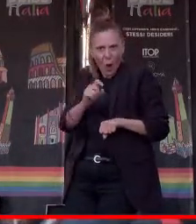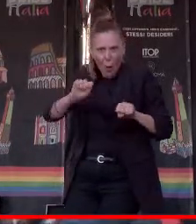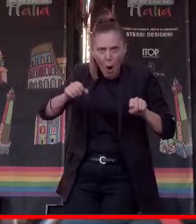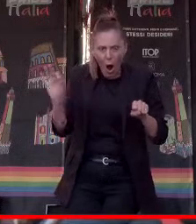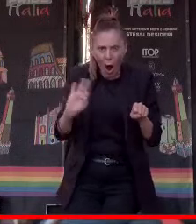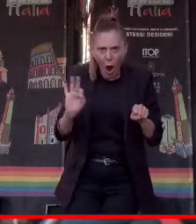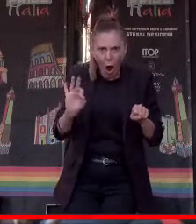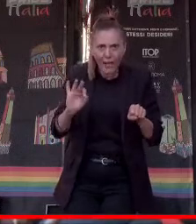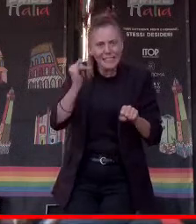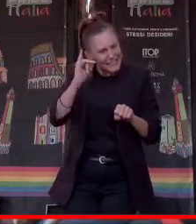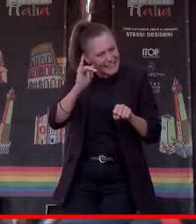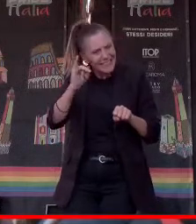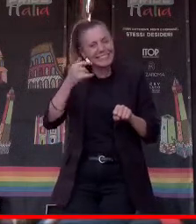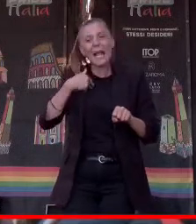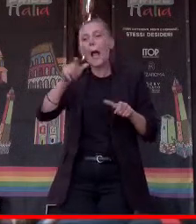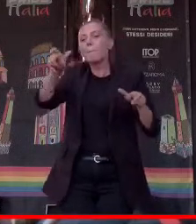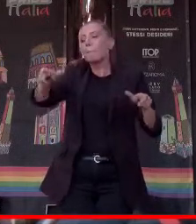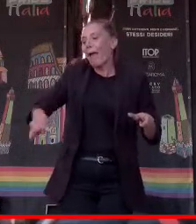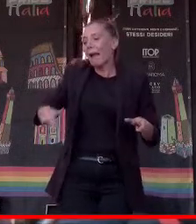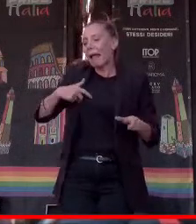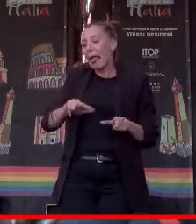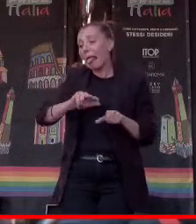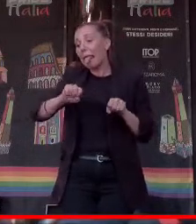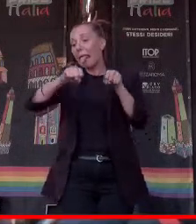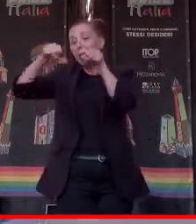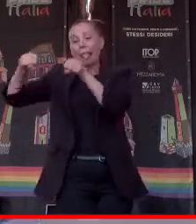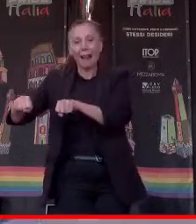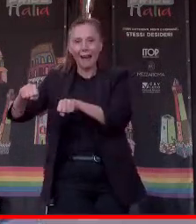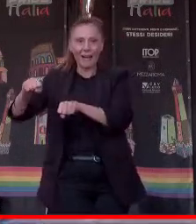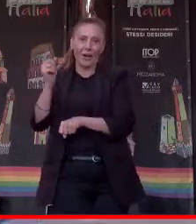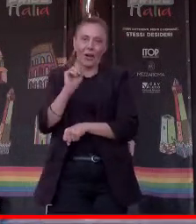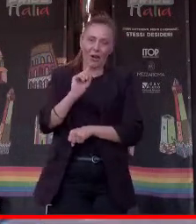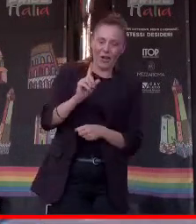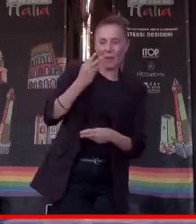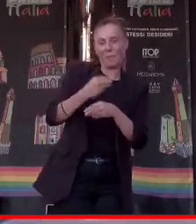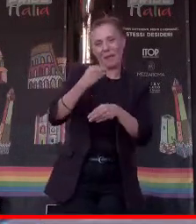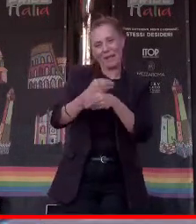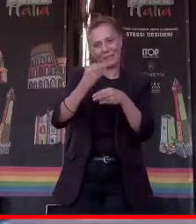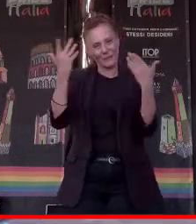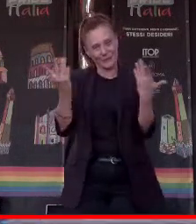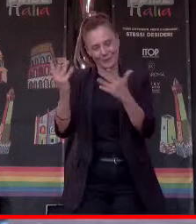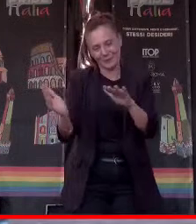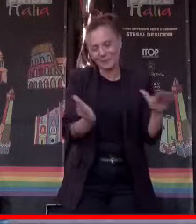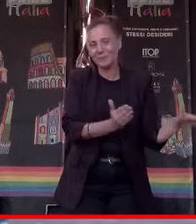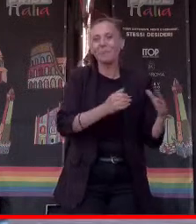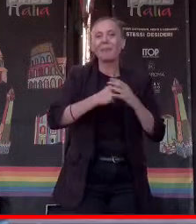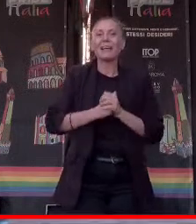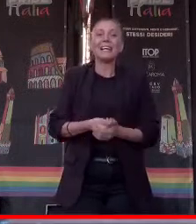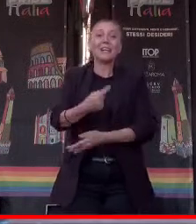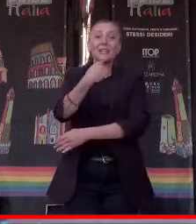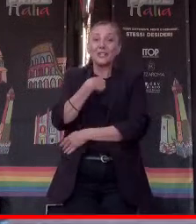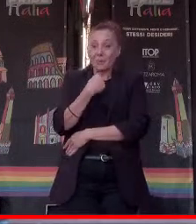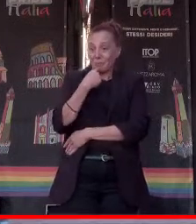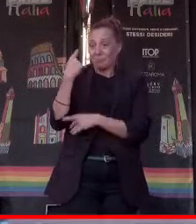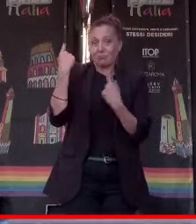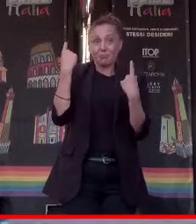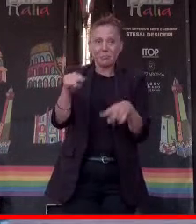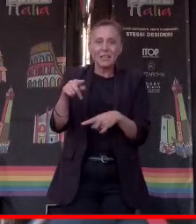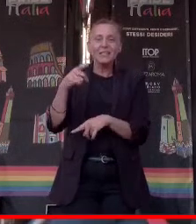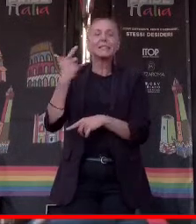qualche parte. Sul marciapiede. Ma assolutamente non no. Non glielo dire, Emiliano. No, dicevo questo perché a